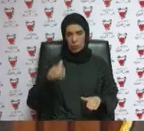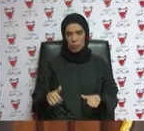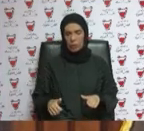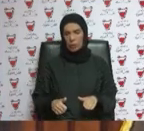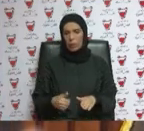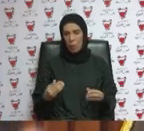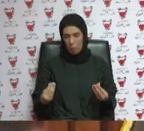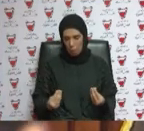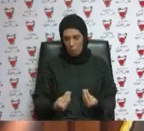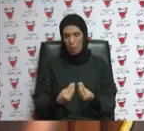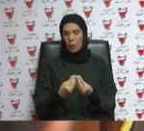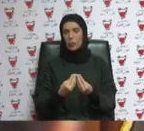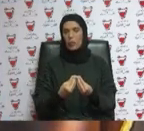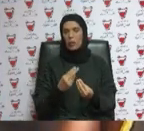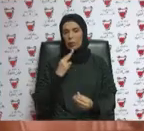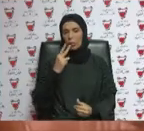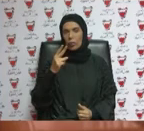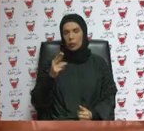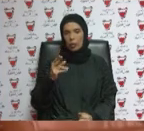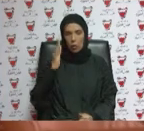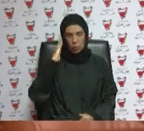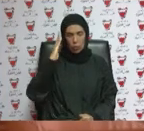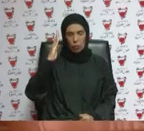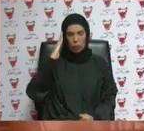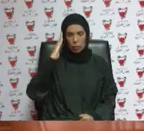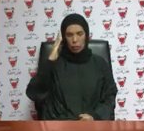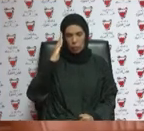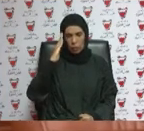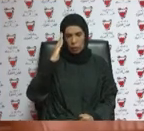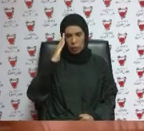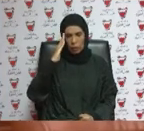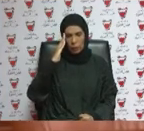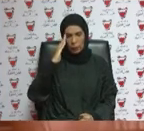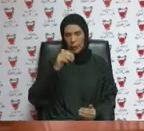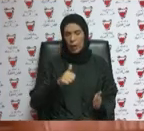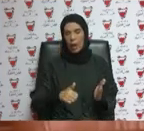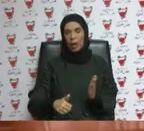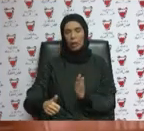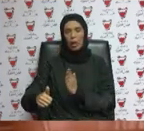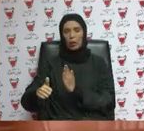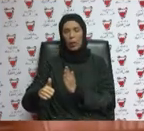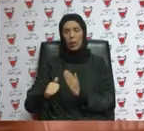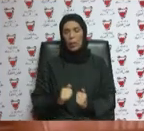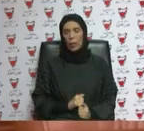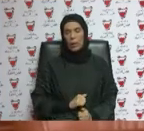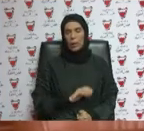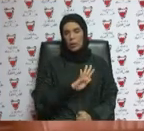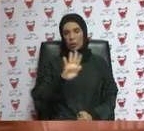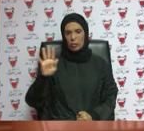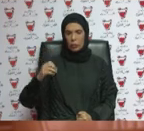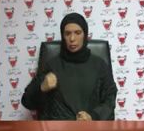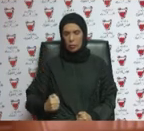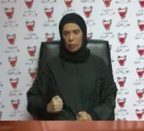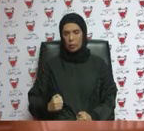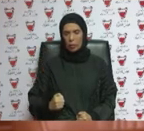أضم صوتي لمن سبق من الزملاء في توجيه الشكر للقيادة الكريمة وإلى شعب البحرين